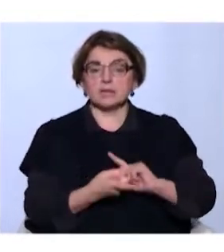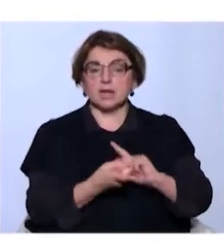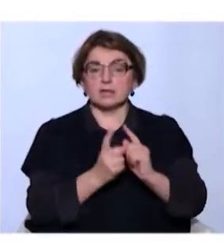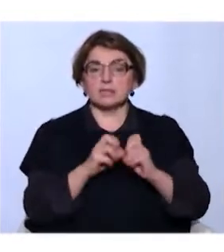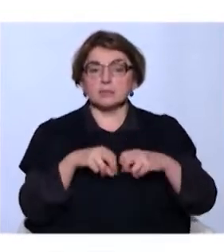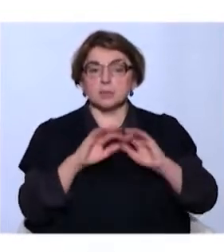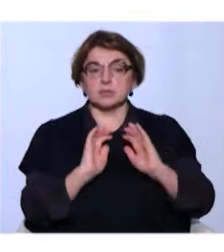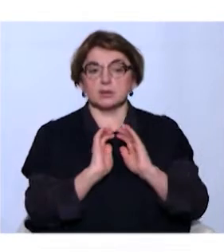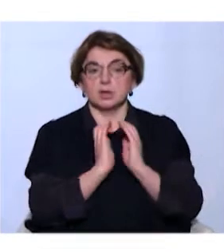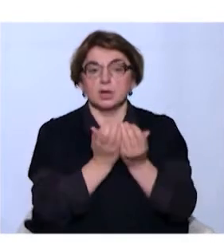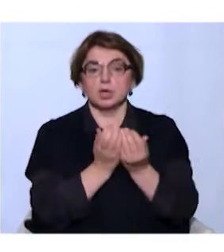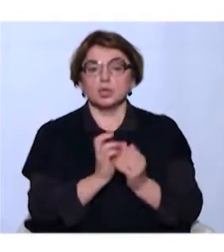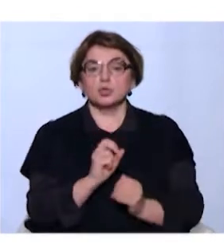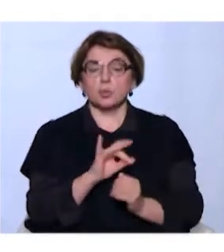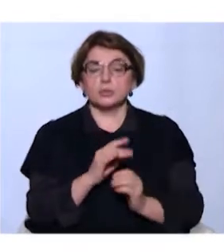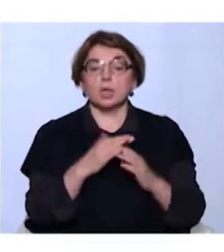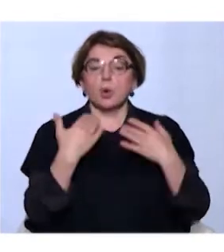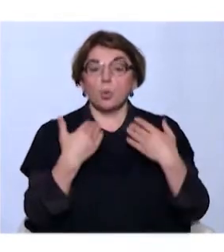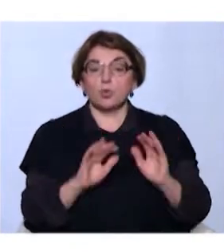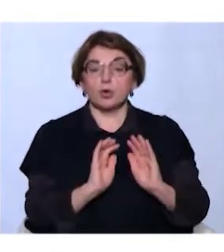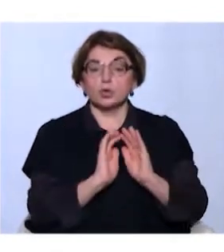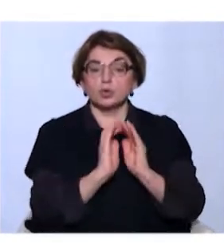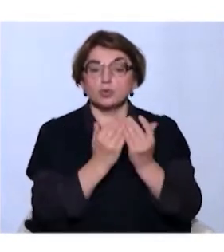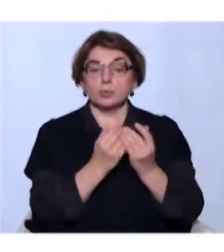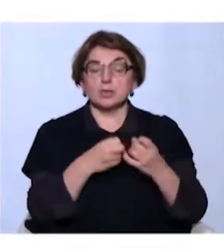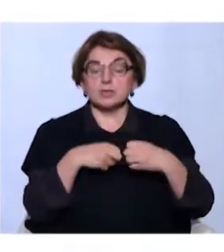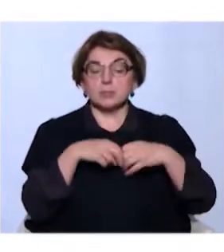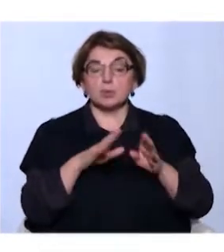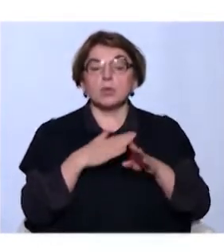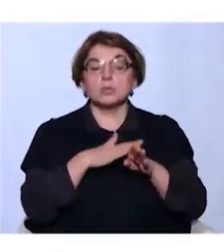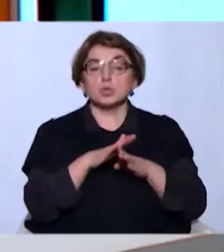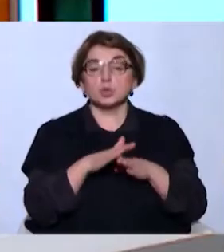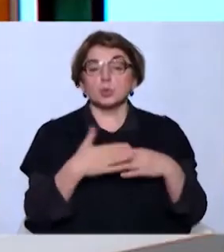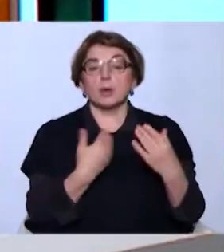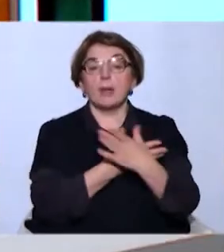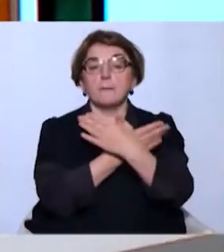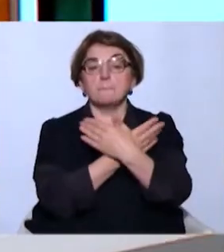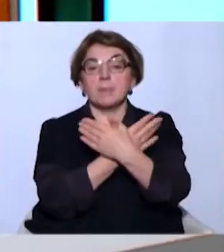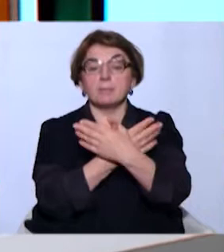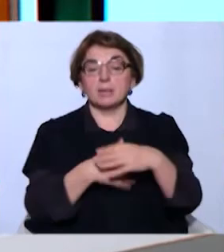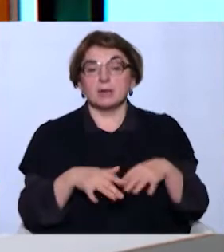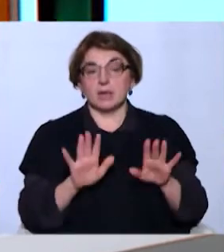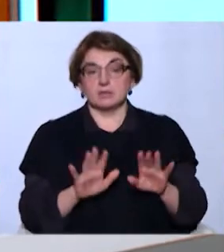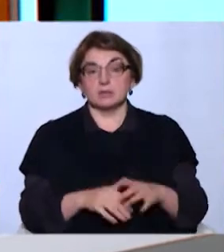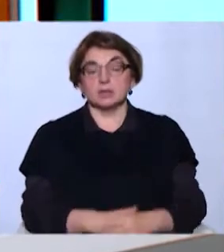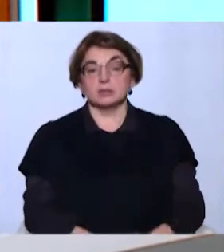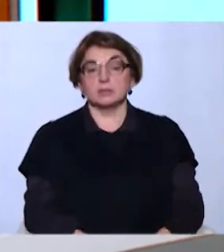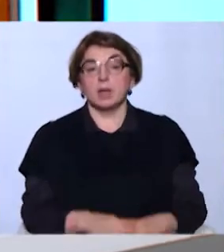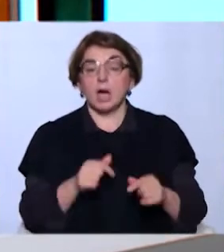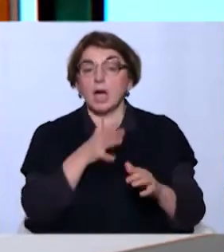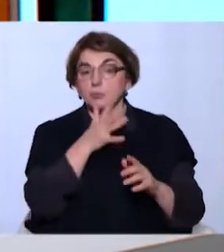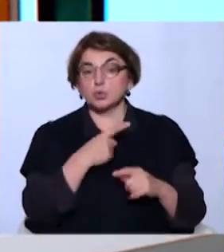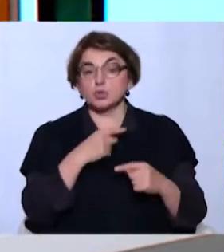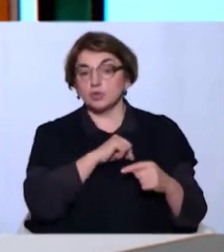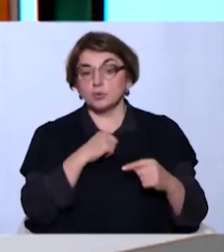ჭუპრი, ხოლო ჭუპრიდან უკვე ზრდასრული პეპელა ვითარდება. ამ დროს